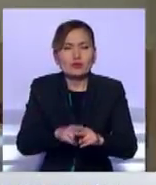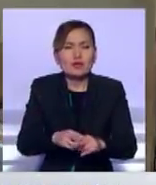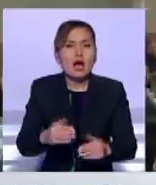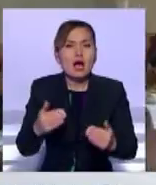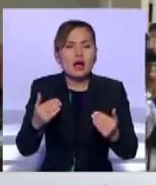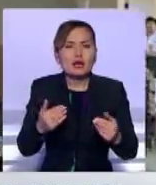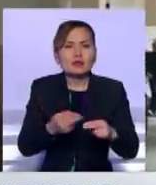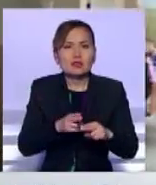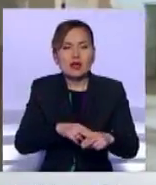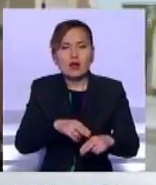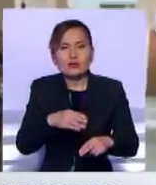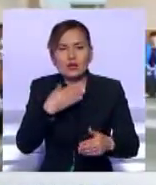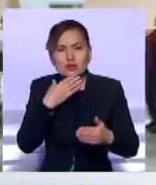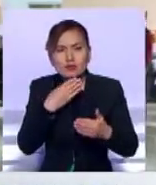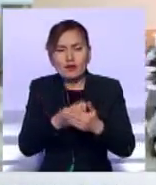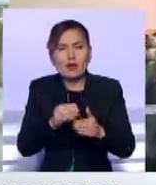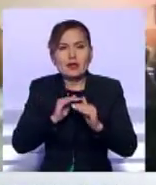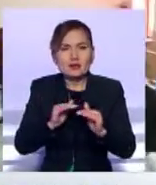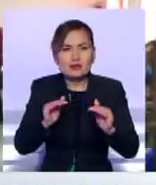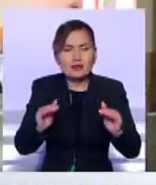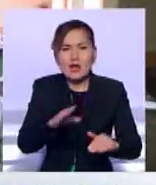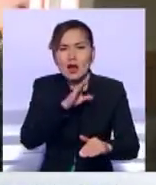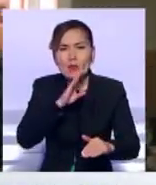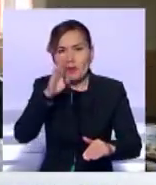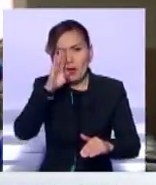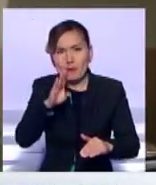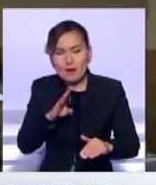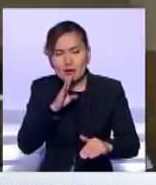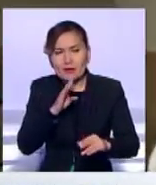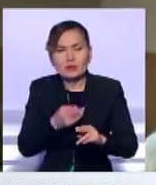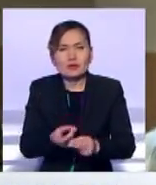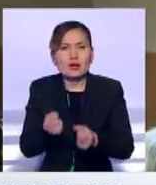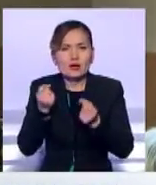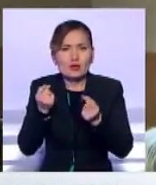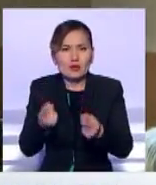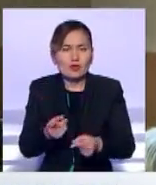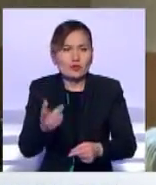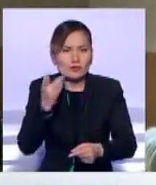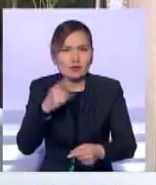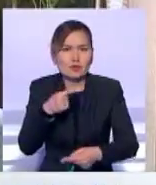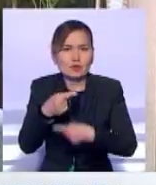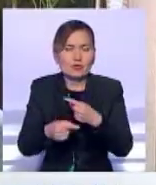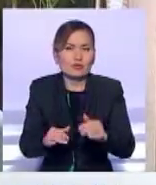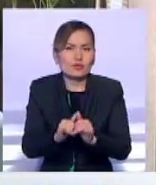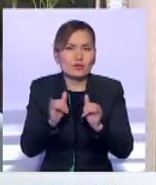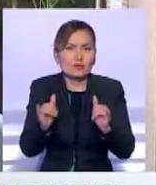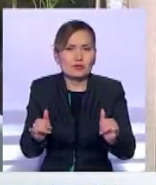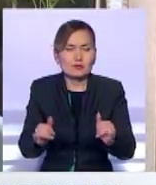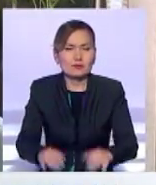толған еңбек етуге қабілетті азаматтар ата-аналарын еш себепсіз қарттар үйіне тапсыруды әдетке айналдырған.